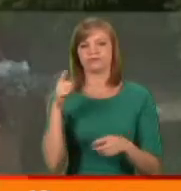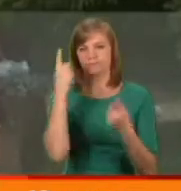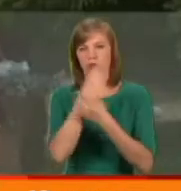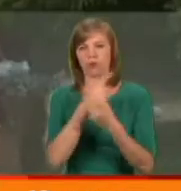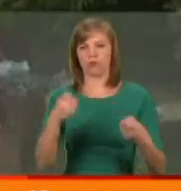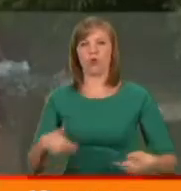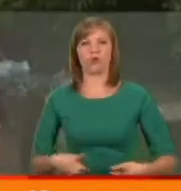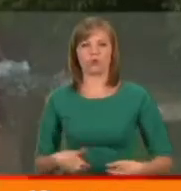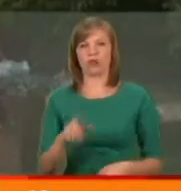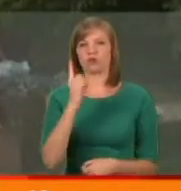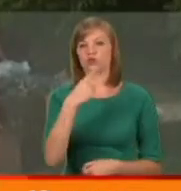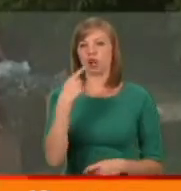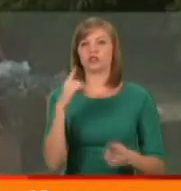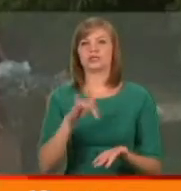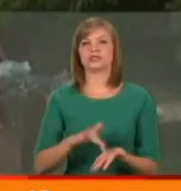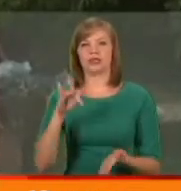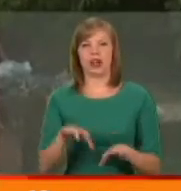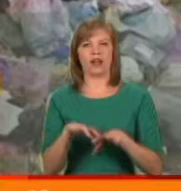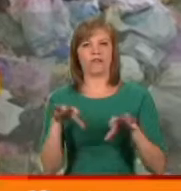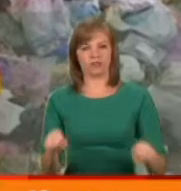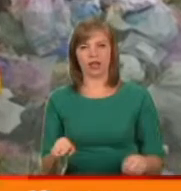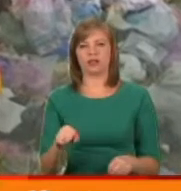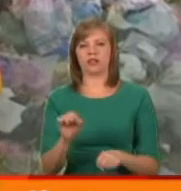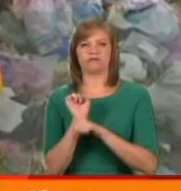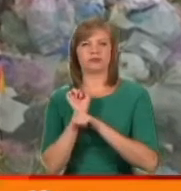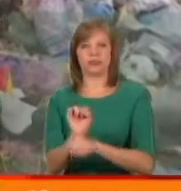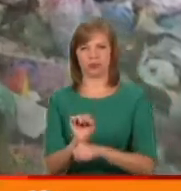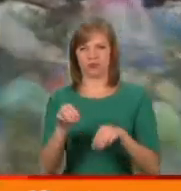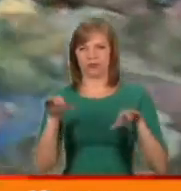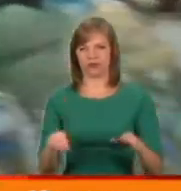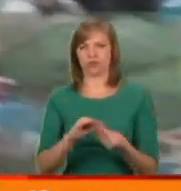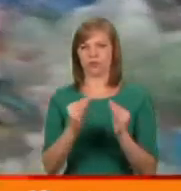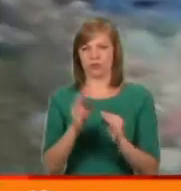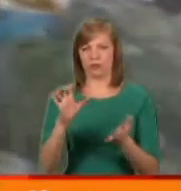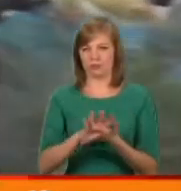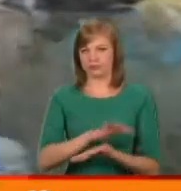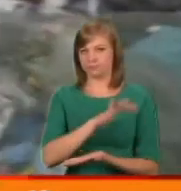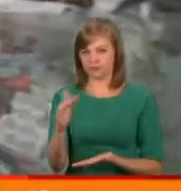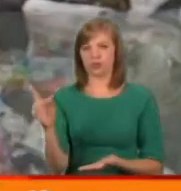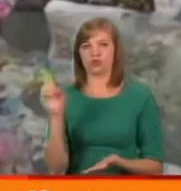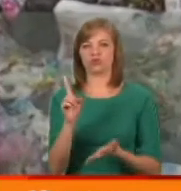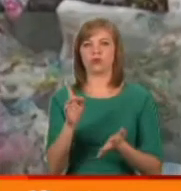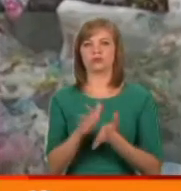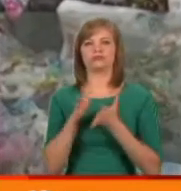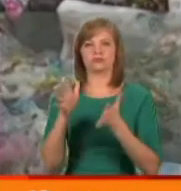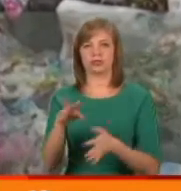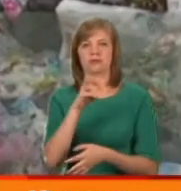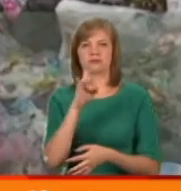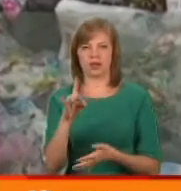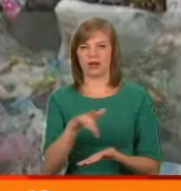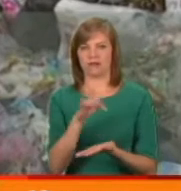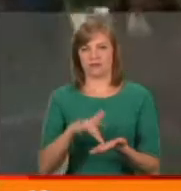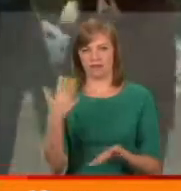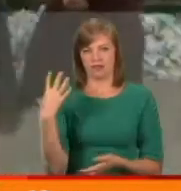оголосив голодування, бо, каже, центральна влада заблокувала вирішення проблеми з відходами, аби дискредитувати мера міста